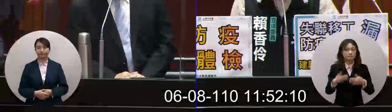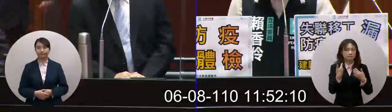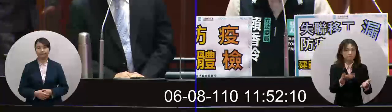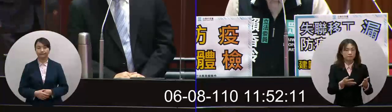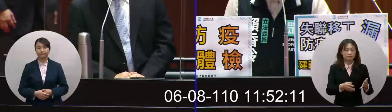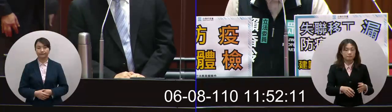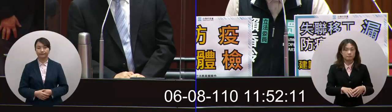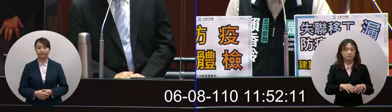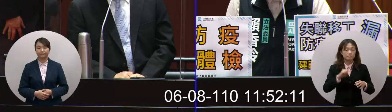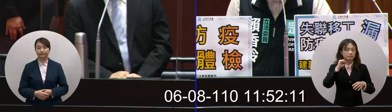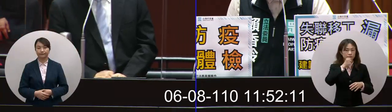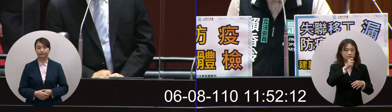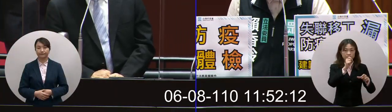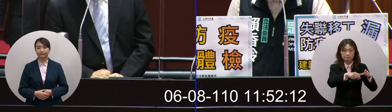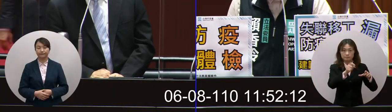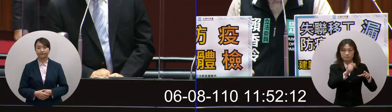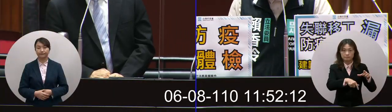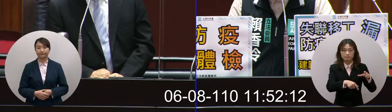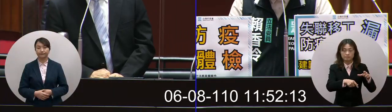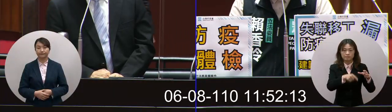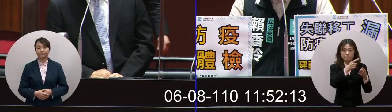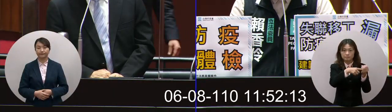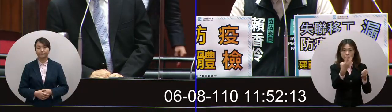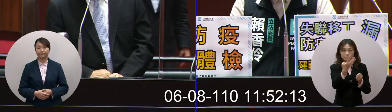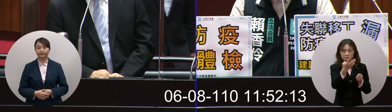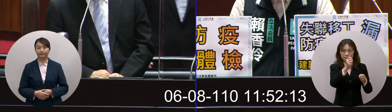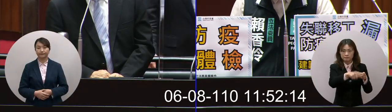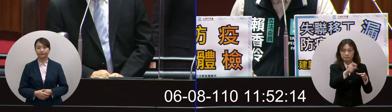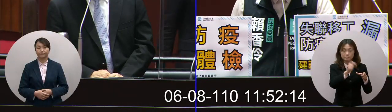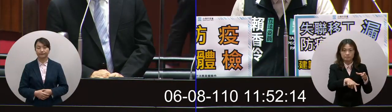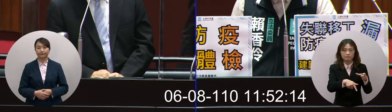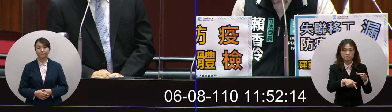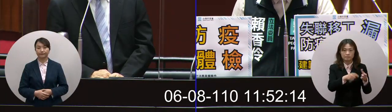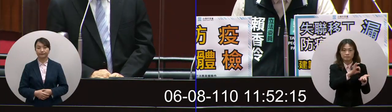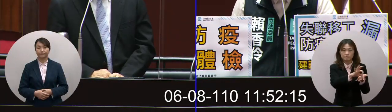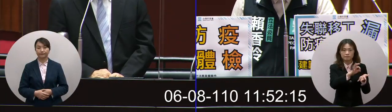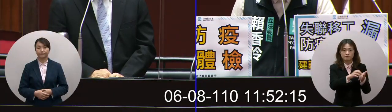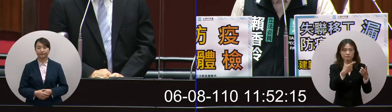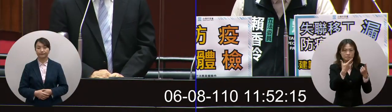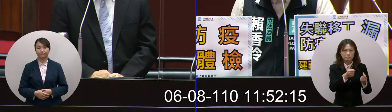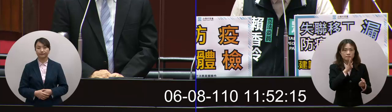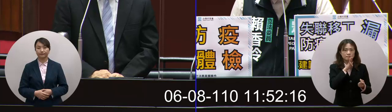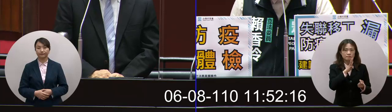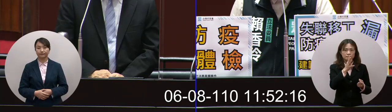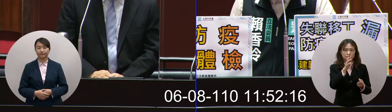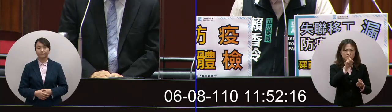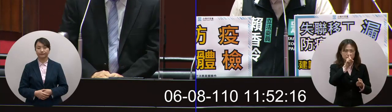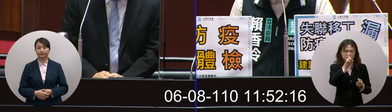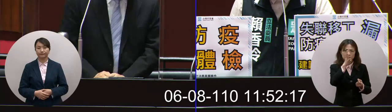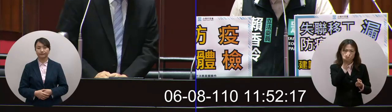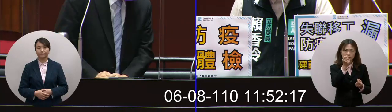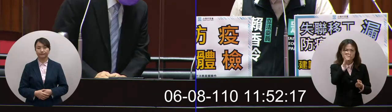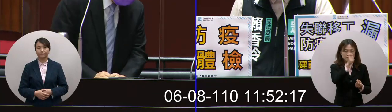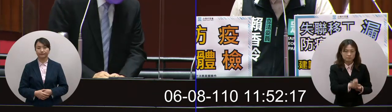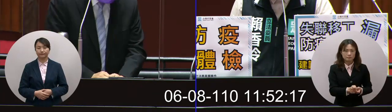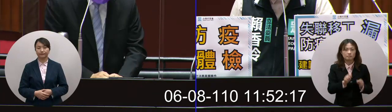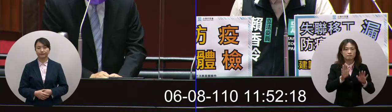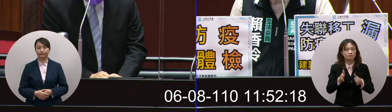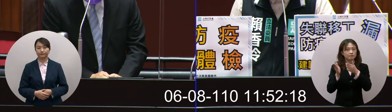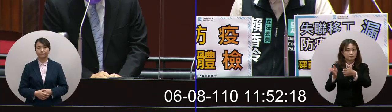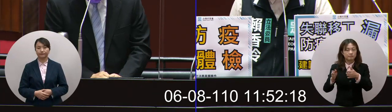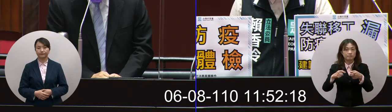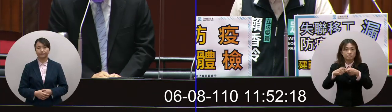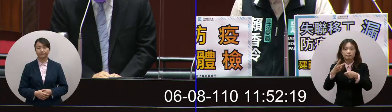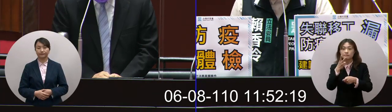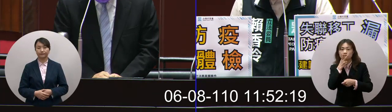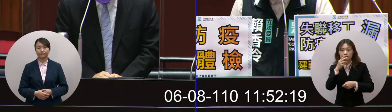4家疫苗厂商本来的费用大概是十几亿哈，那目前有关于高端跟联雅大概都各